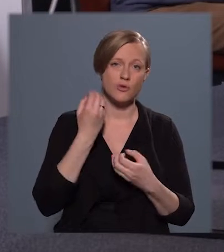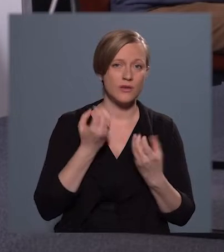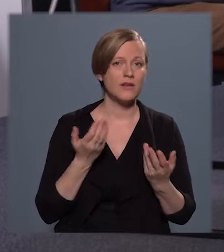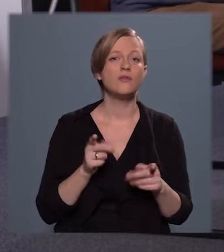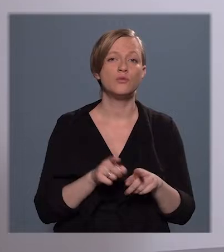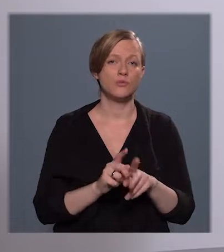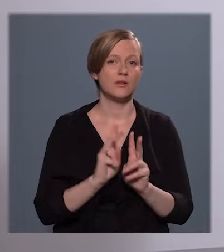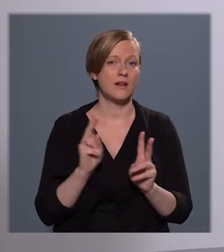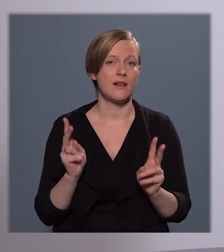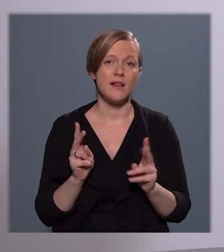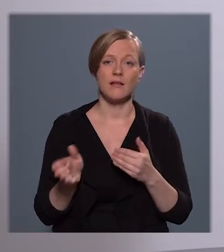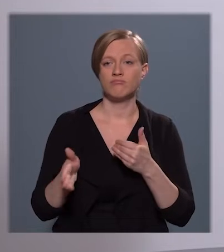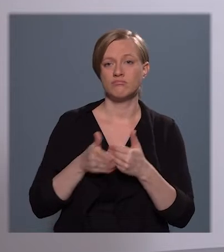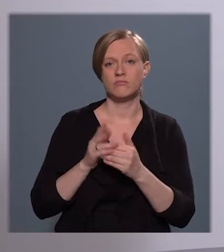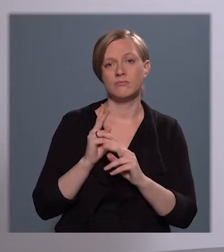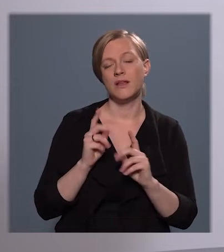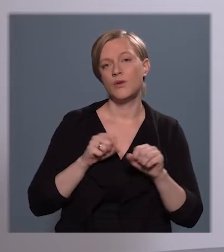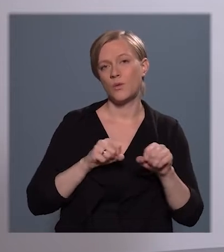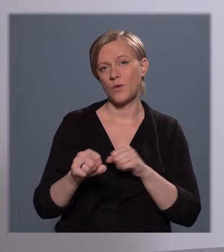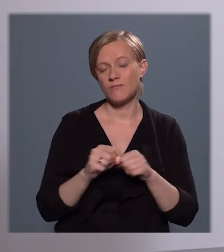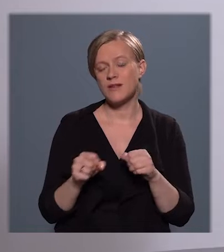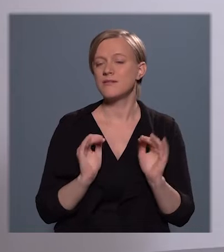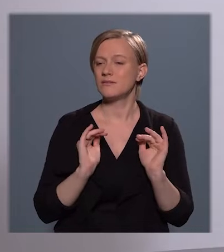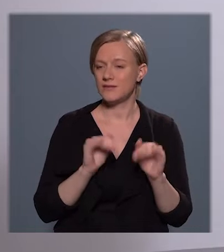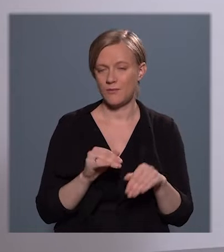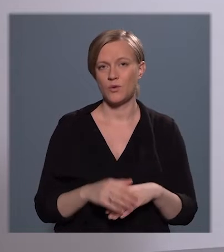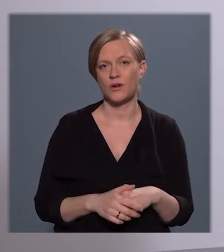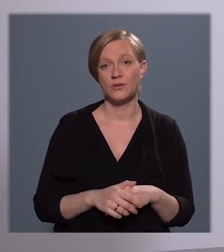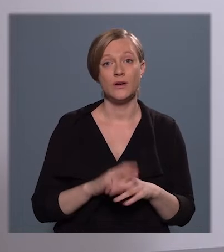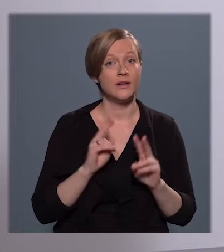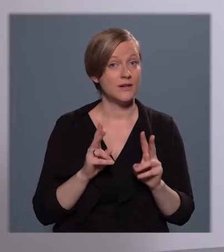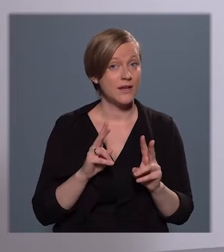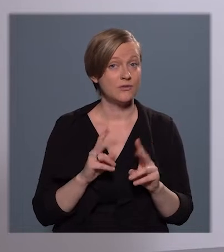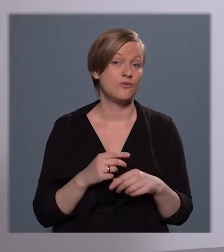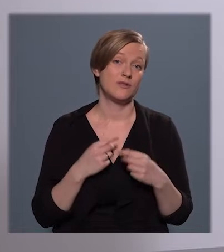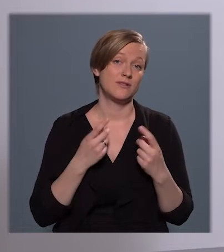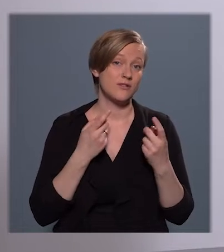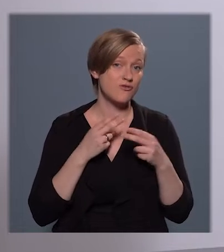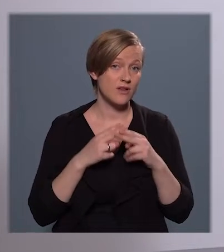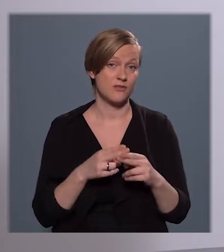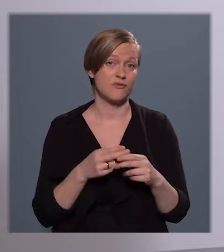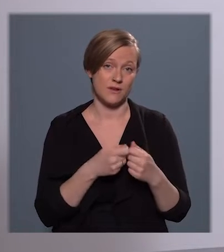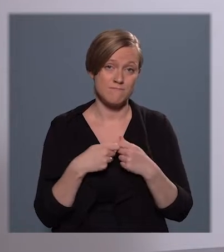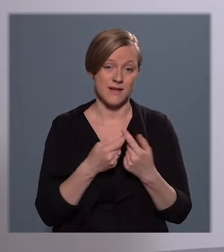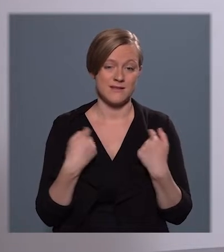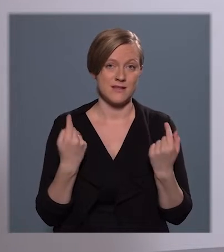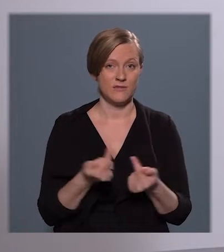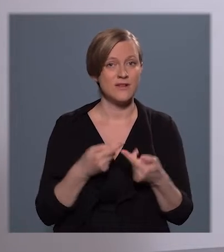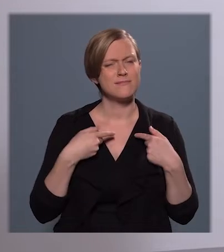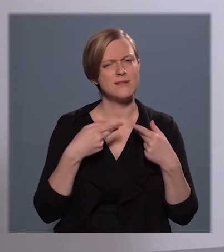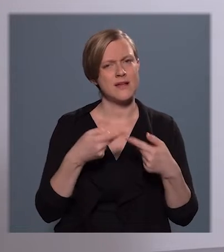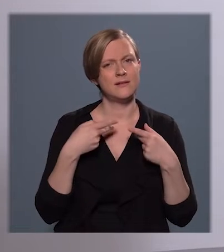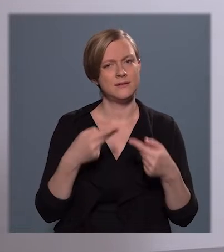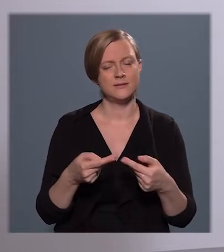akkor ugyanígy mellé fog állni az önkormányzat, támogatjuk, és azt a lehetőséget, azt a segítséget szervezésben,